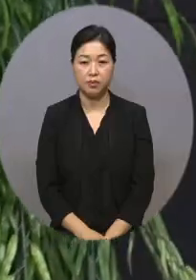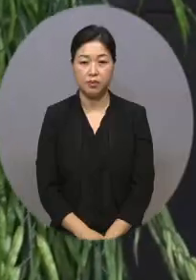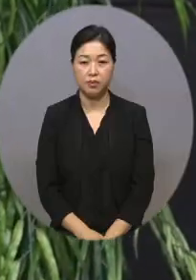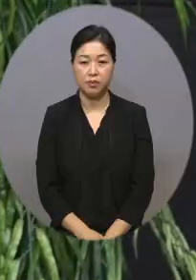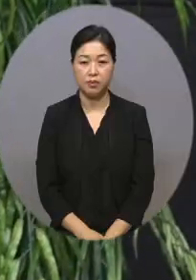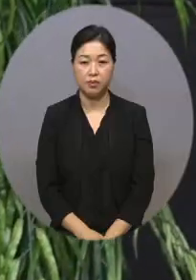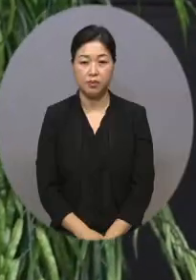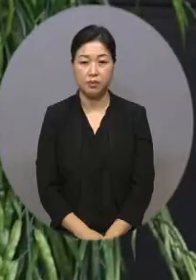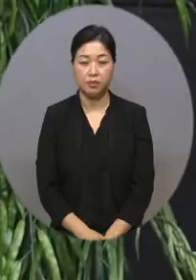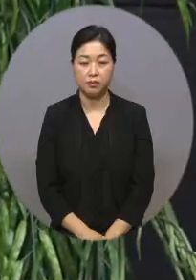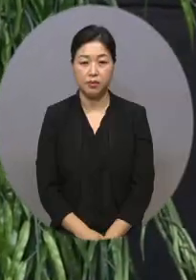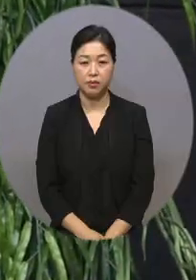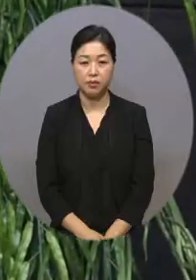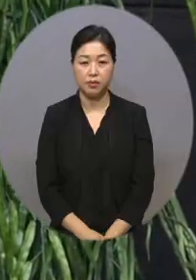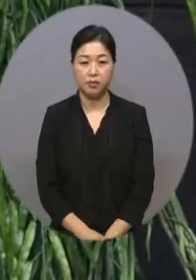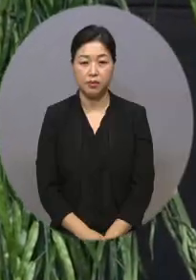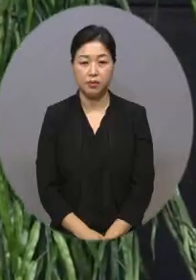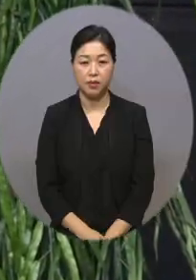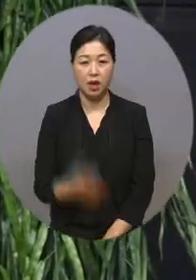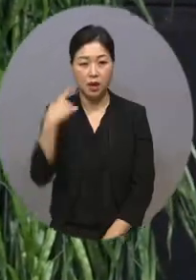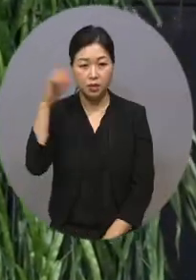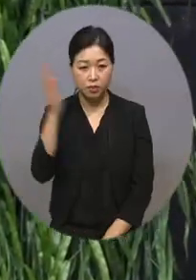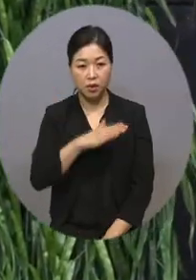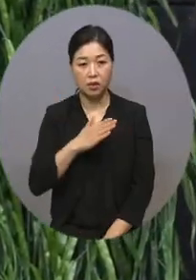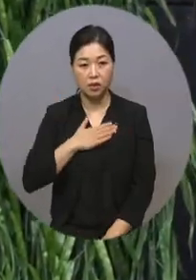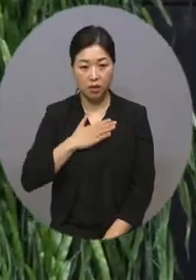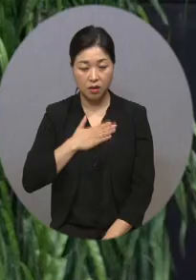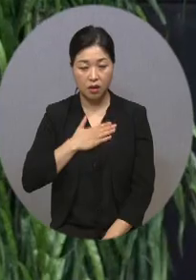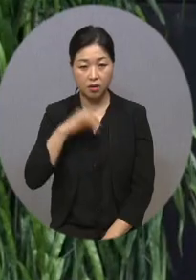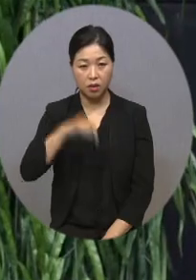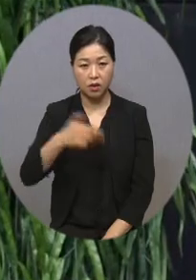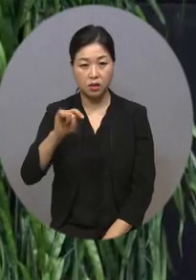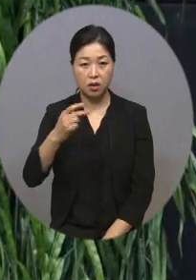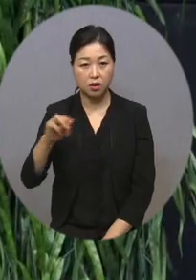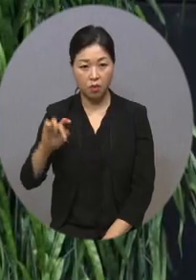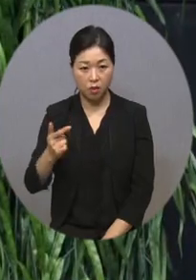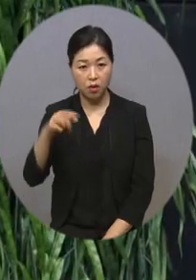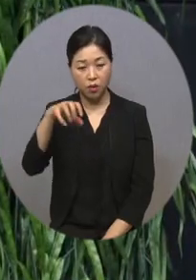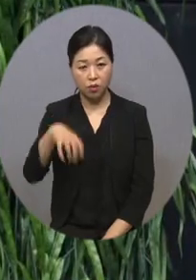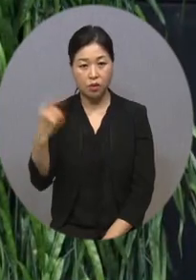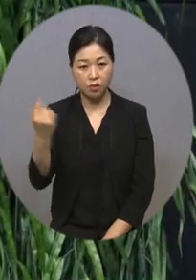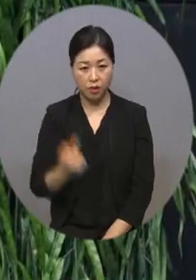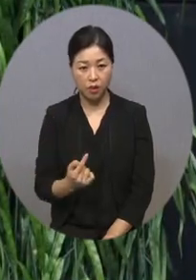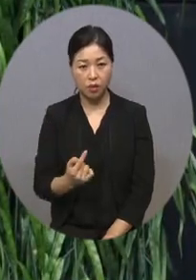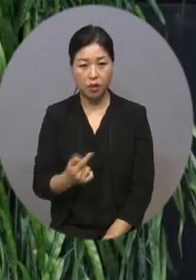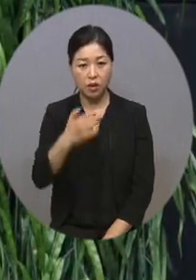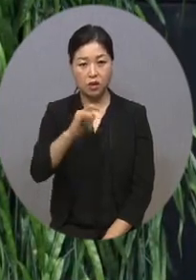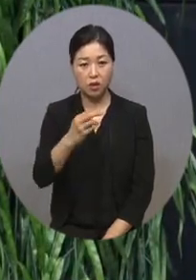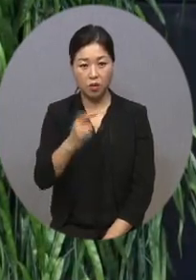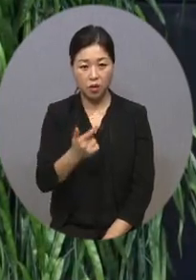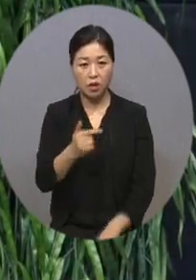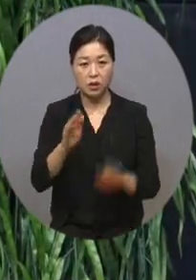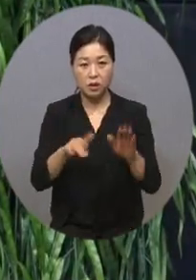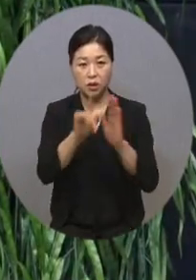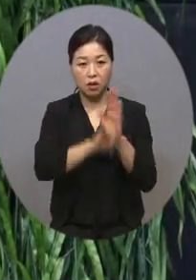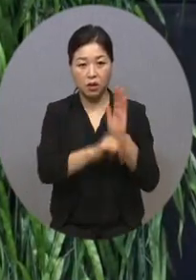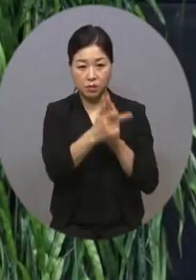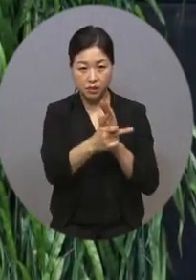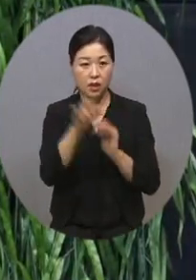오늘 아침부터 저희 철원에서 왔습니다. 철원이 지금 영하 17도고 내일은 영하 20도입니다.